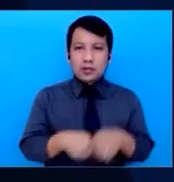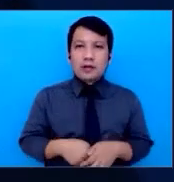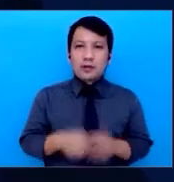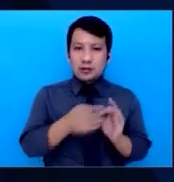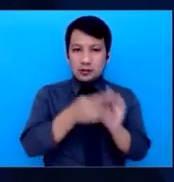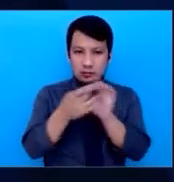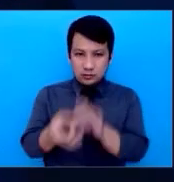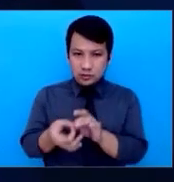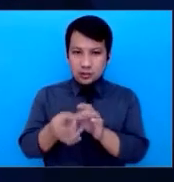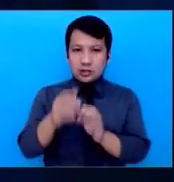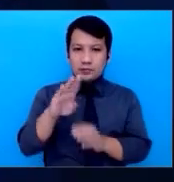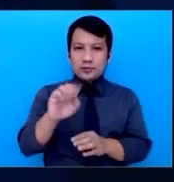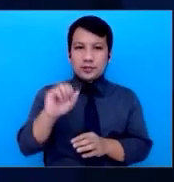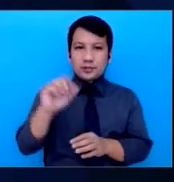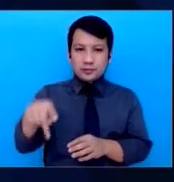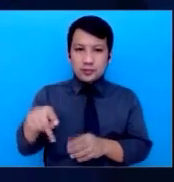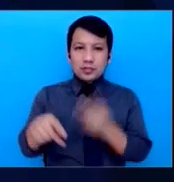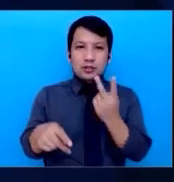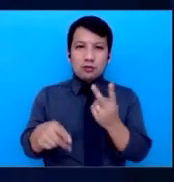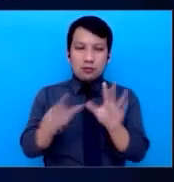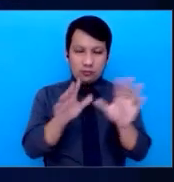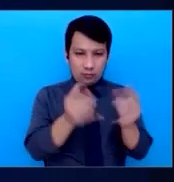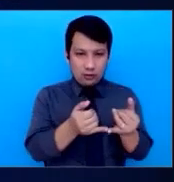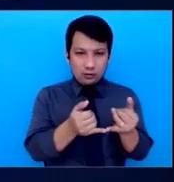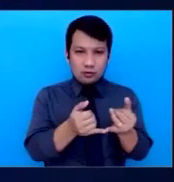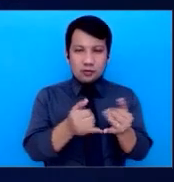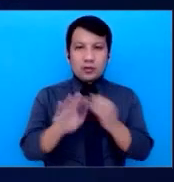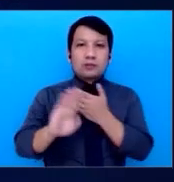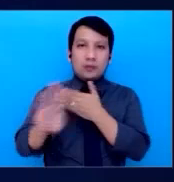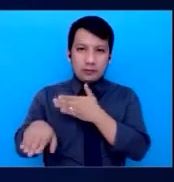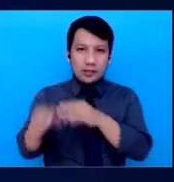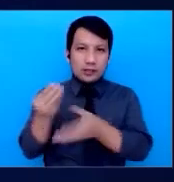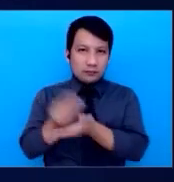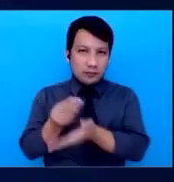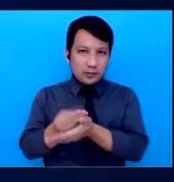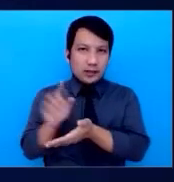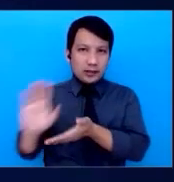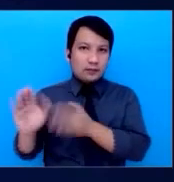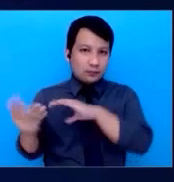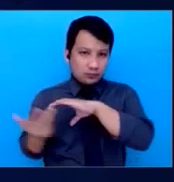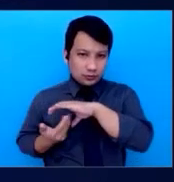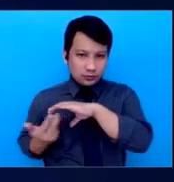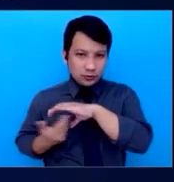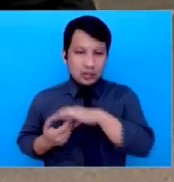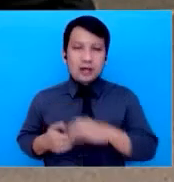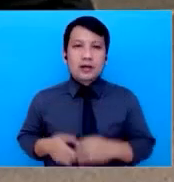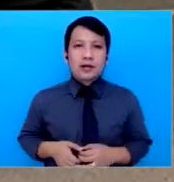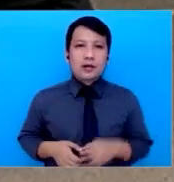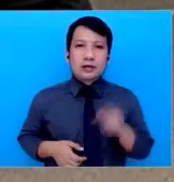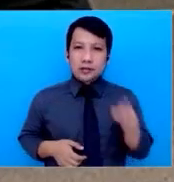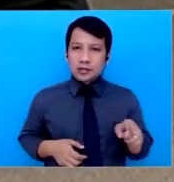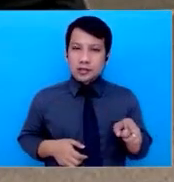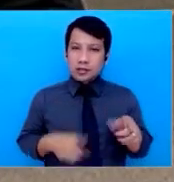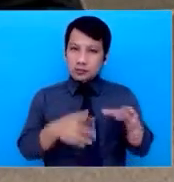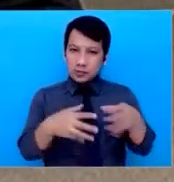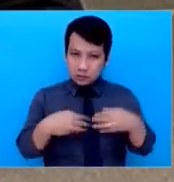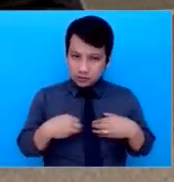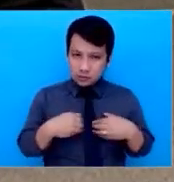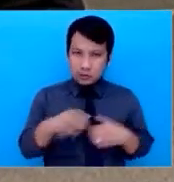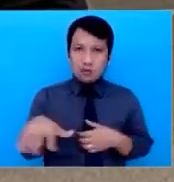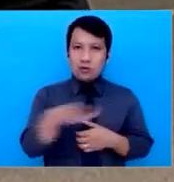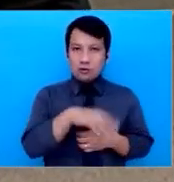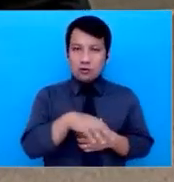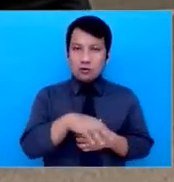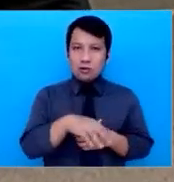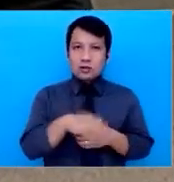rin ang BSP sa dalawang bangko para ma-reimburse ang pera ng mga kliyente. Ayon sa mga eksperto, lahat naman ng bangko ay nasa radar